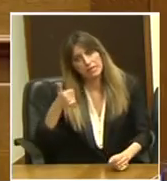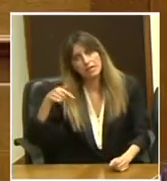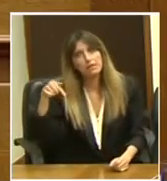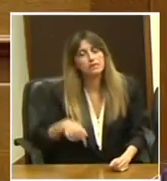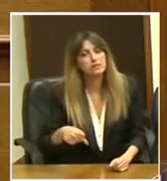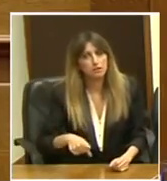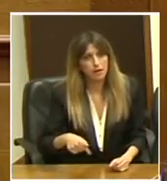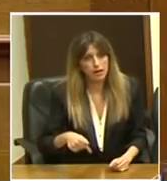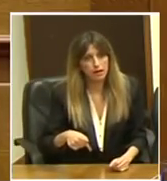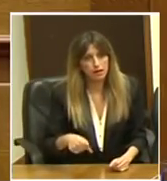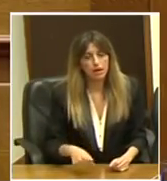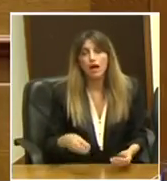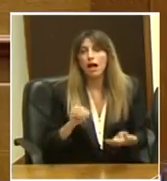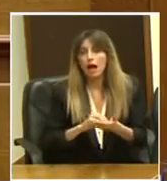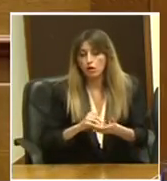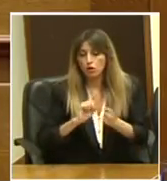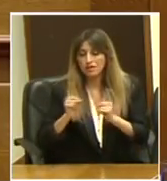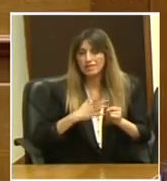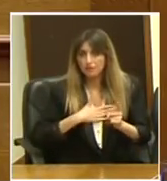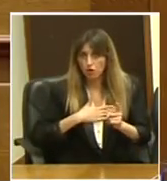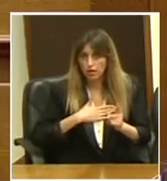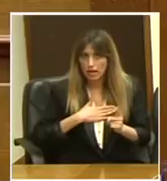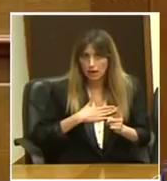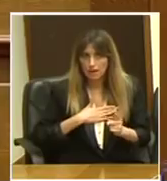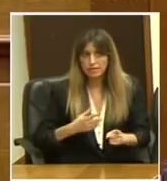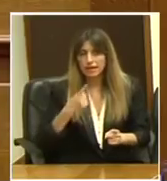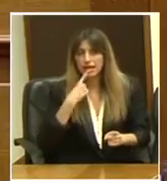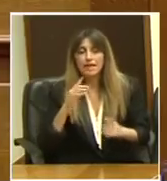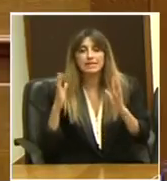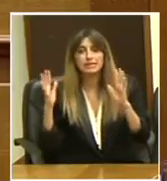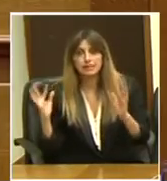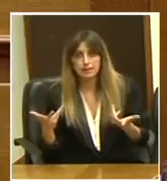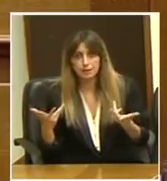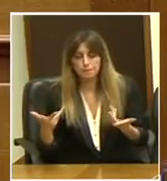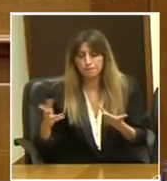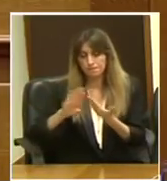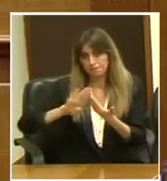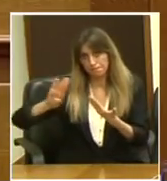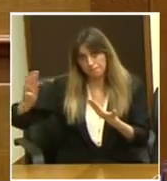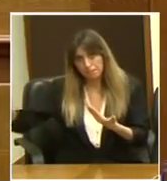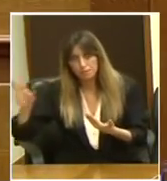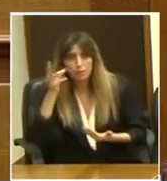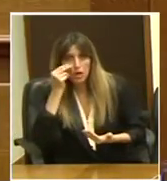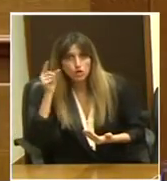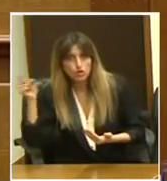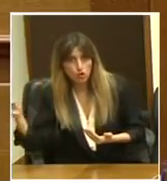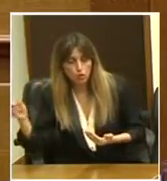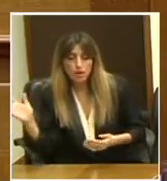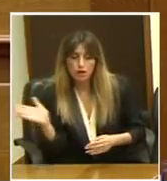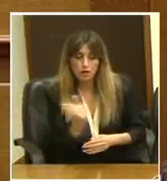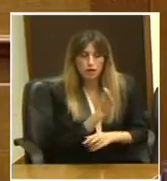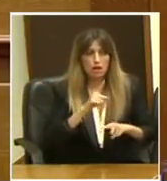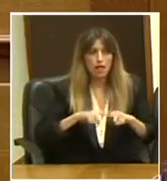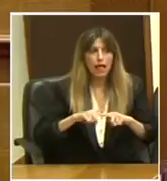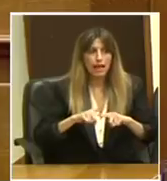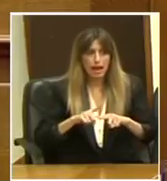εξής διαχωρισμό στα Βαλκάνια. Απ' τη μια μεριά οι δυνάμεις στα Σκόπια και στην Ελλάδα που θέλουν